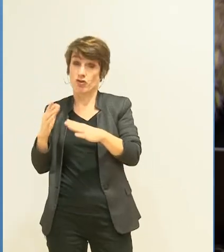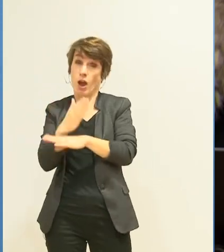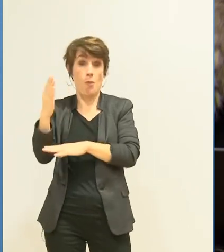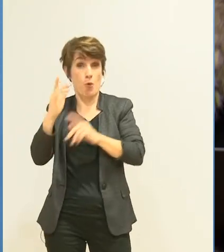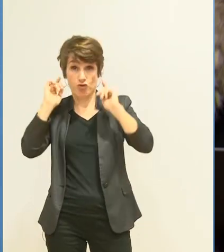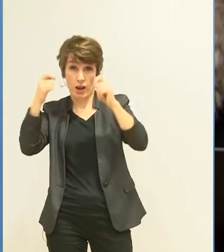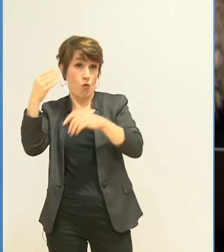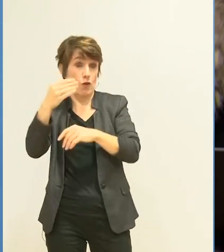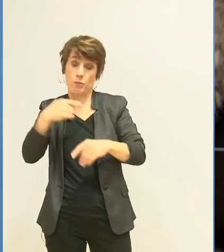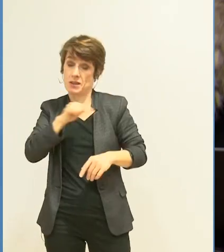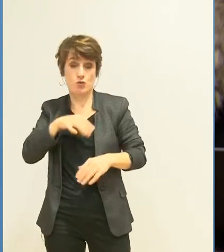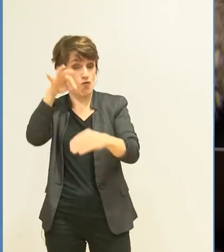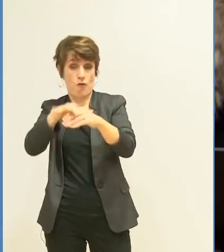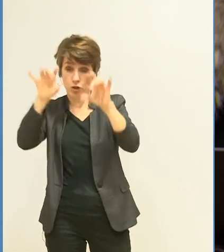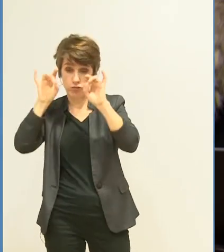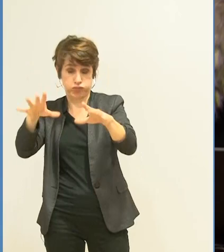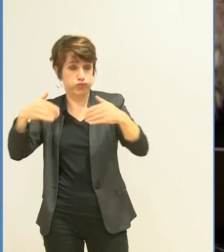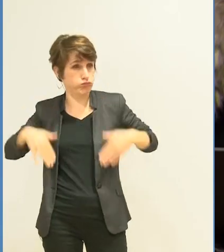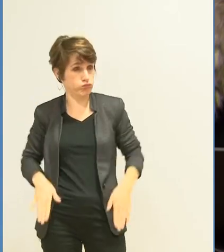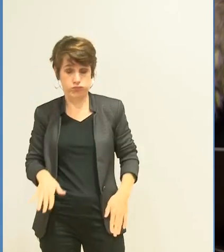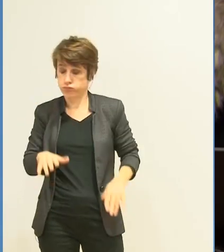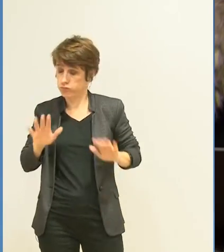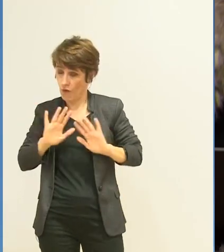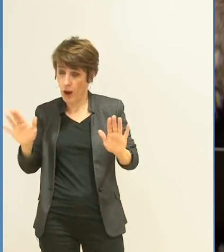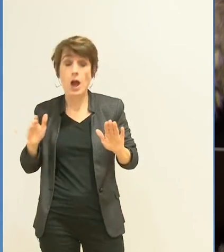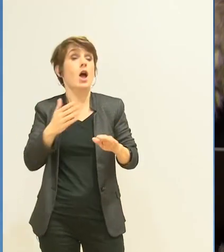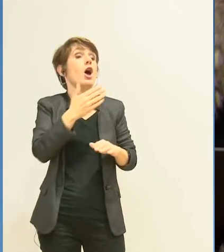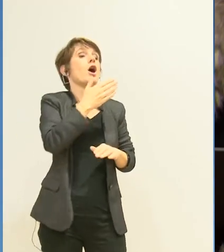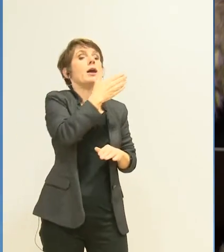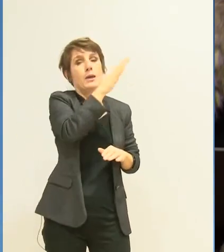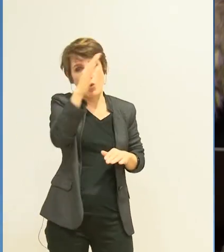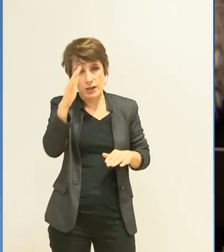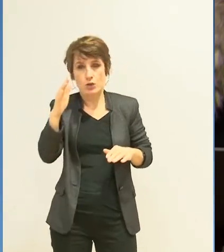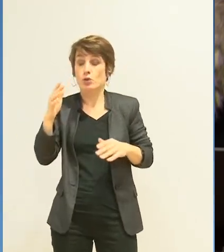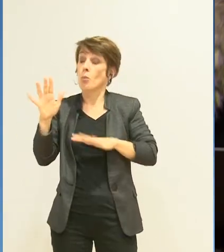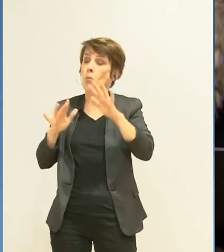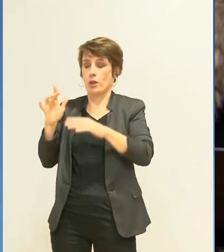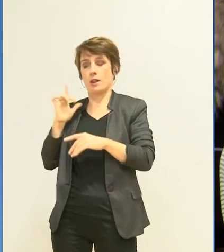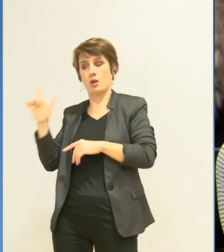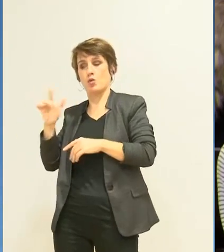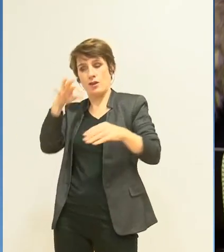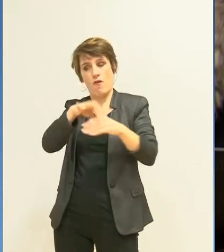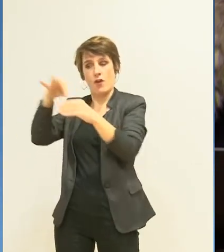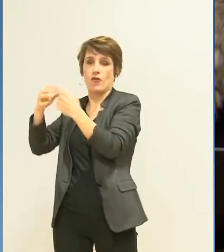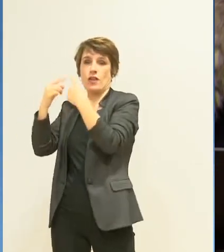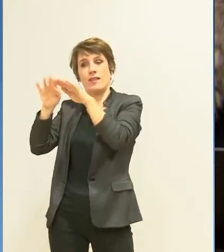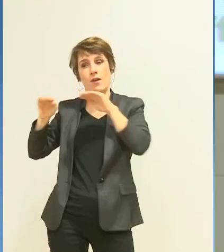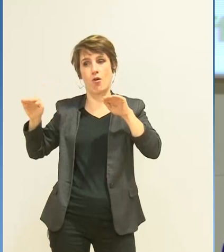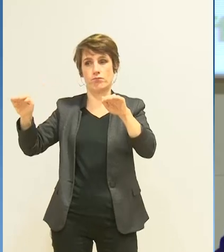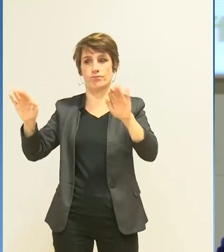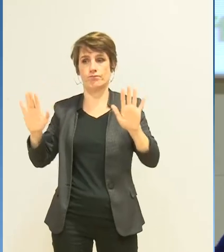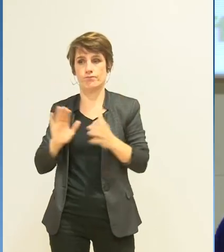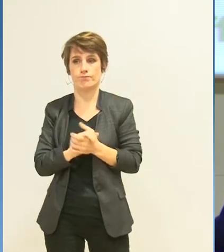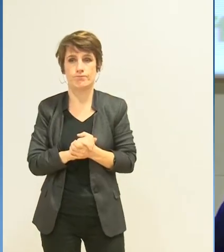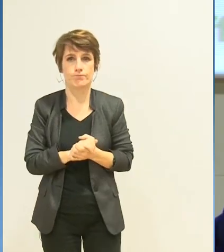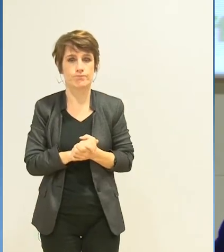nous refuserons de voter et sur les autres nous aurons un avide différents pour l'un et l'autre je vous remercie merci beaucoup